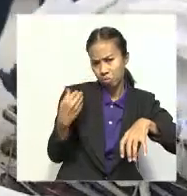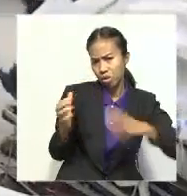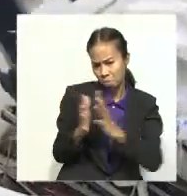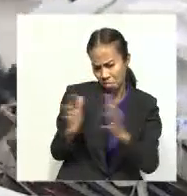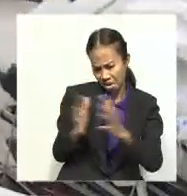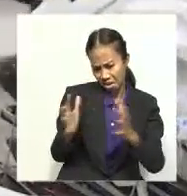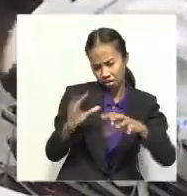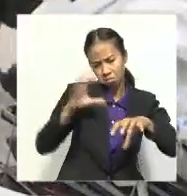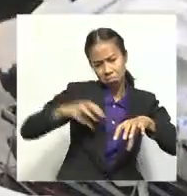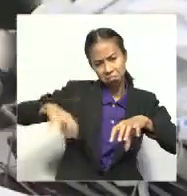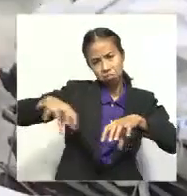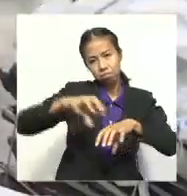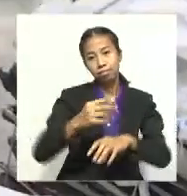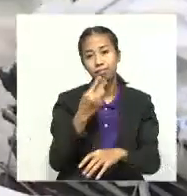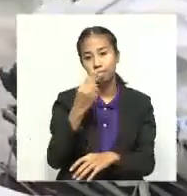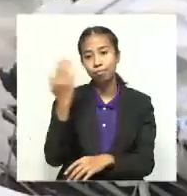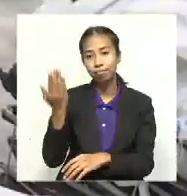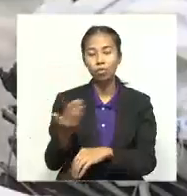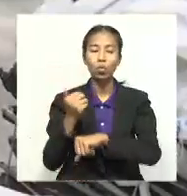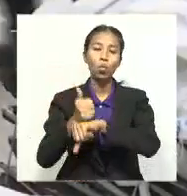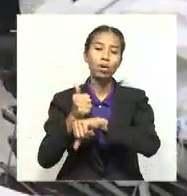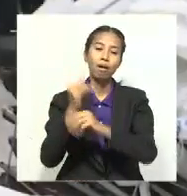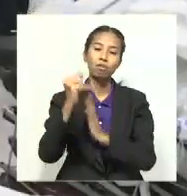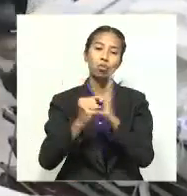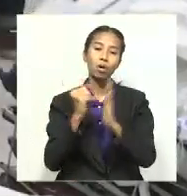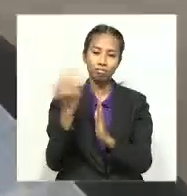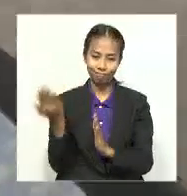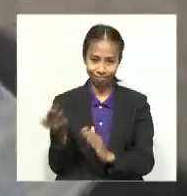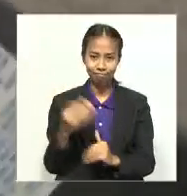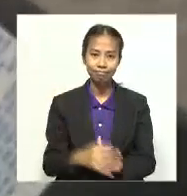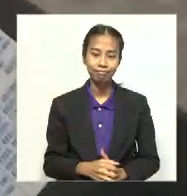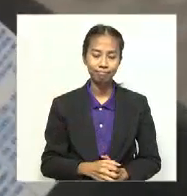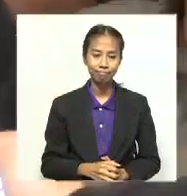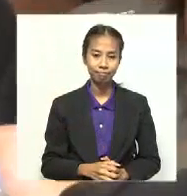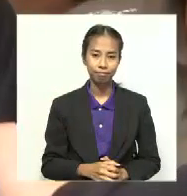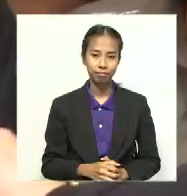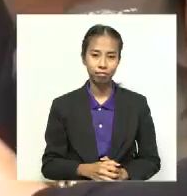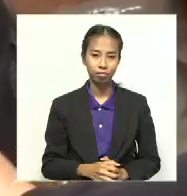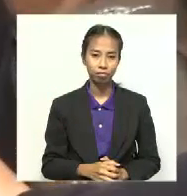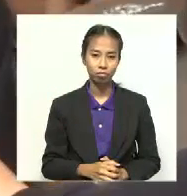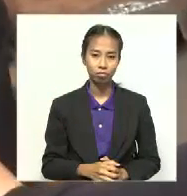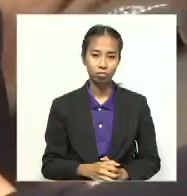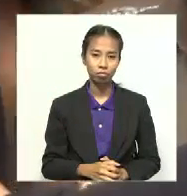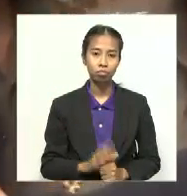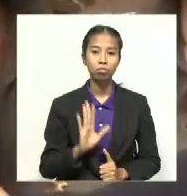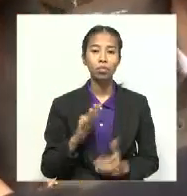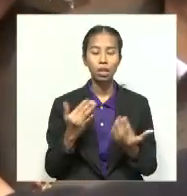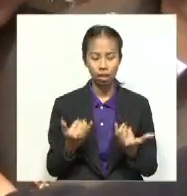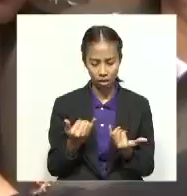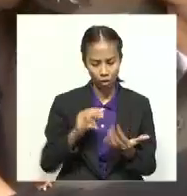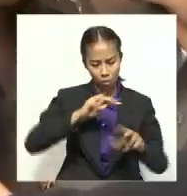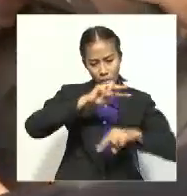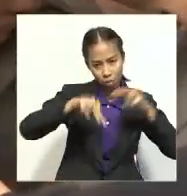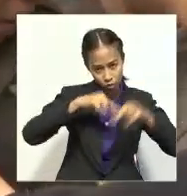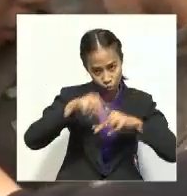ดขึ้นมาเป็นจำนวนมากนะครับไปฟังเสียงท่านผู้ว่าราชการจังหวัดสมุทรปราการครับ อย่างโรงงานนี่เราเช็คแล้วก็มีการขออนุญาตถูกต้อง